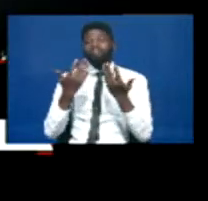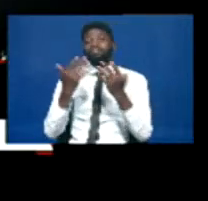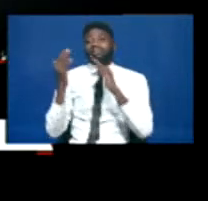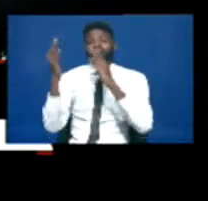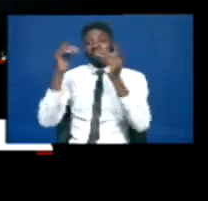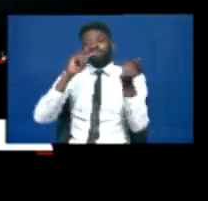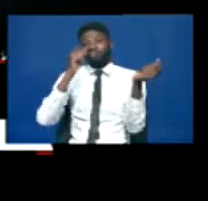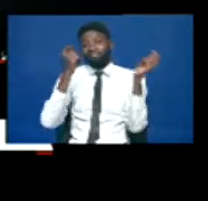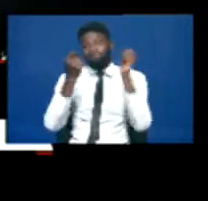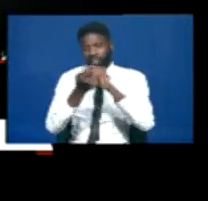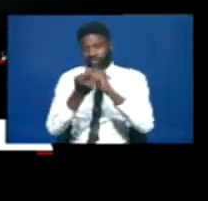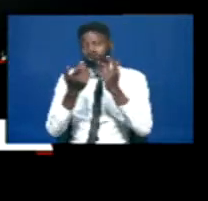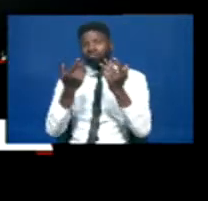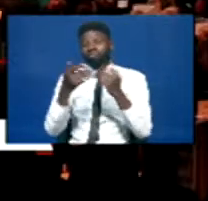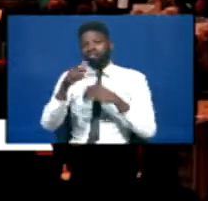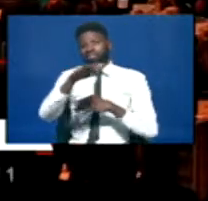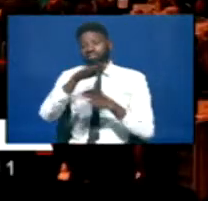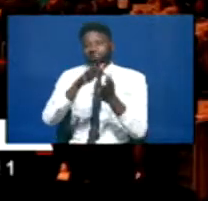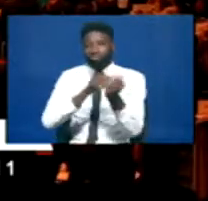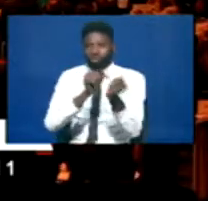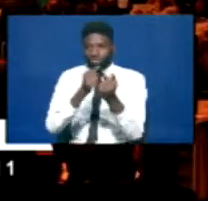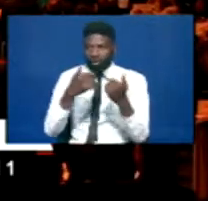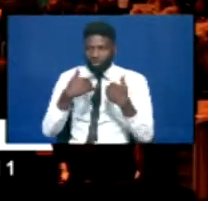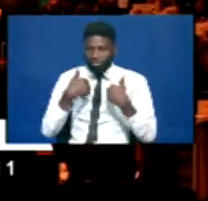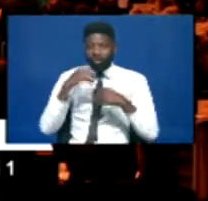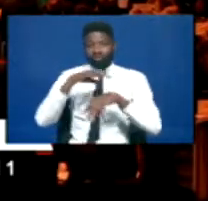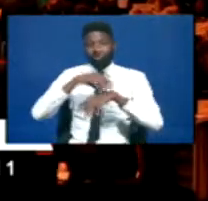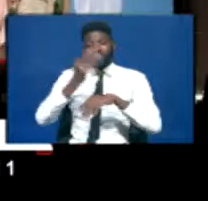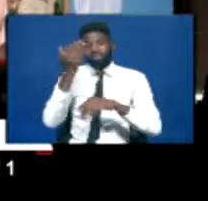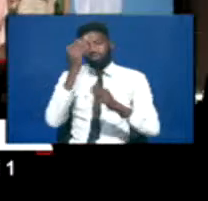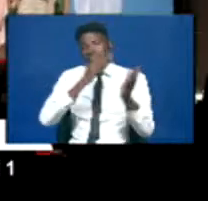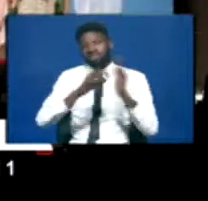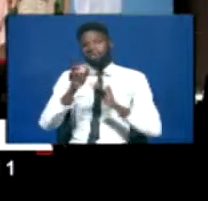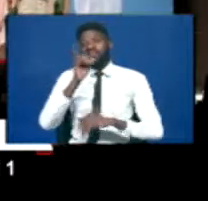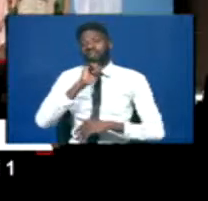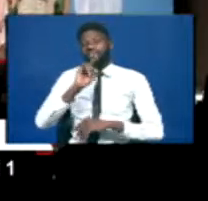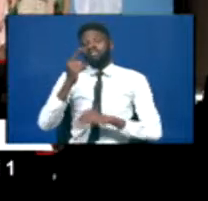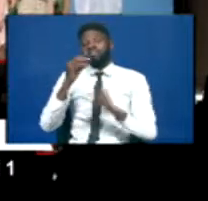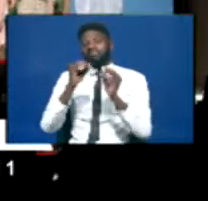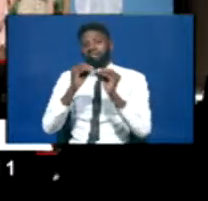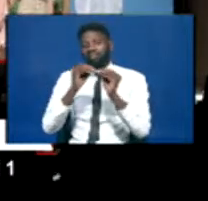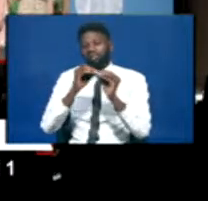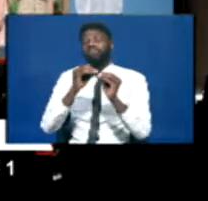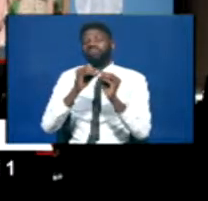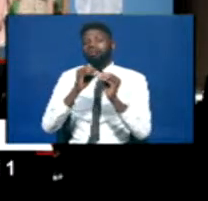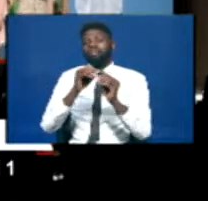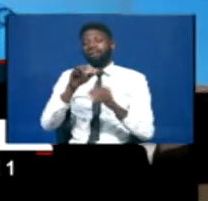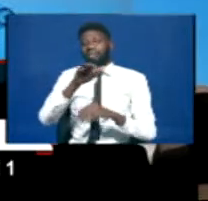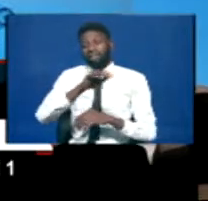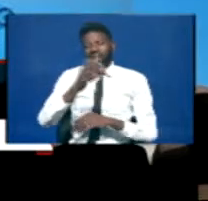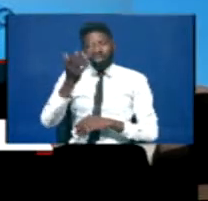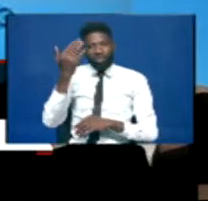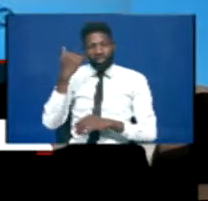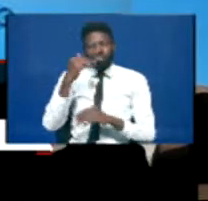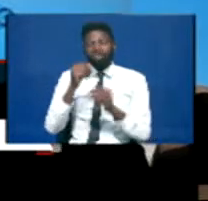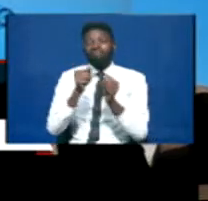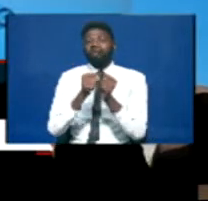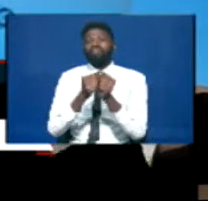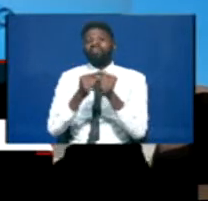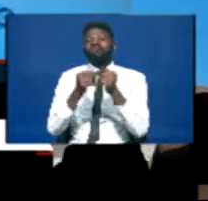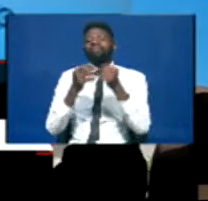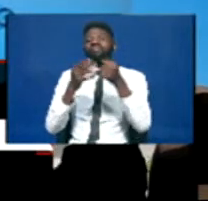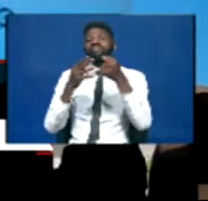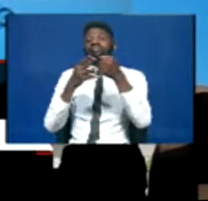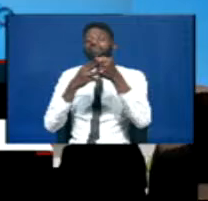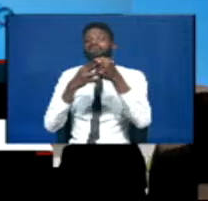miaka 50 baada ya Sweden kuandaa kongamano la kwanza la Umoja wa Mataifa kuhusu mazingira ya kibinadamu mwaka 1972.